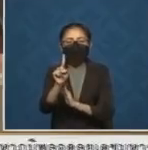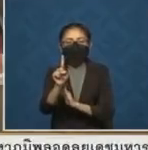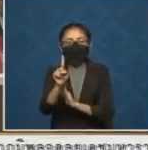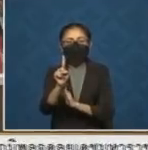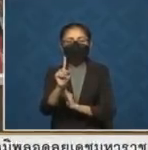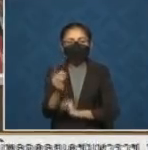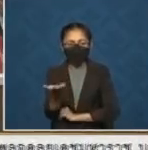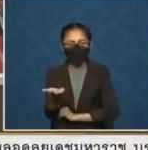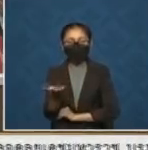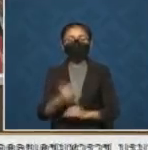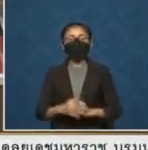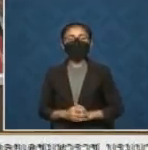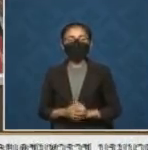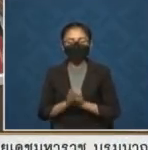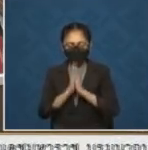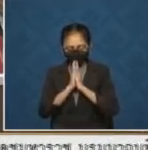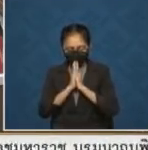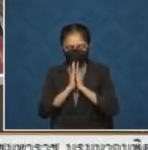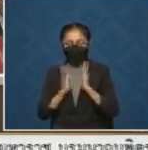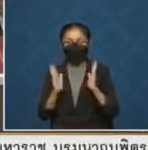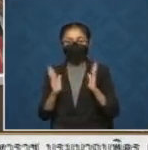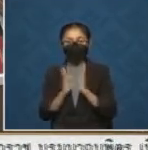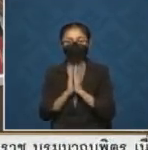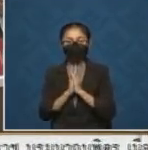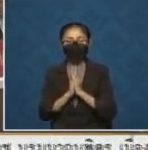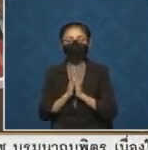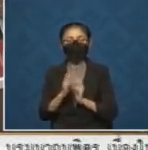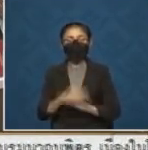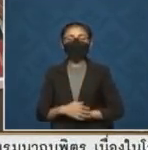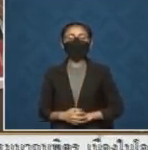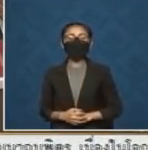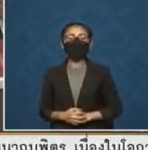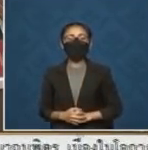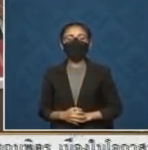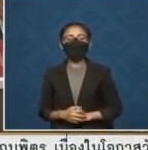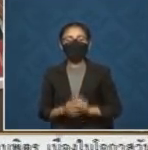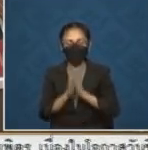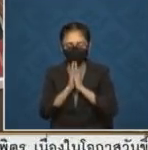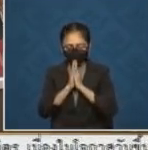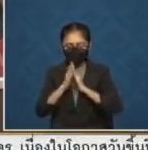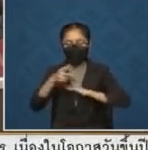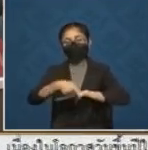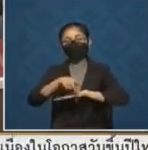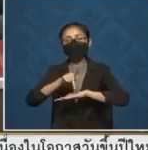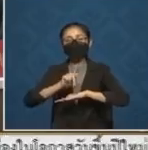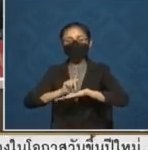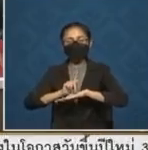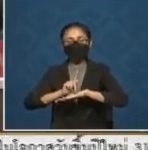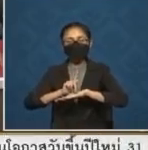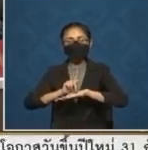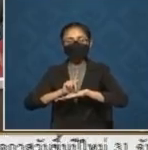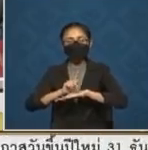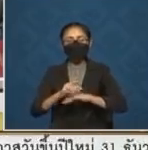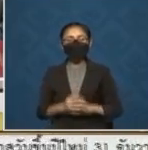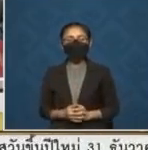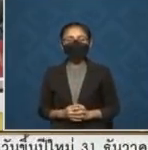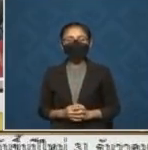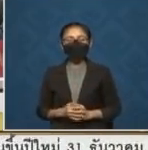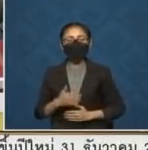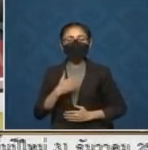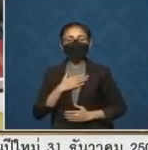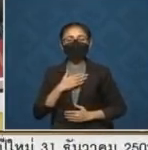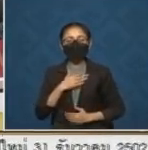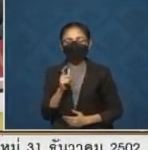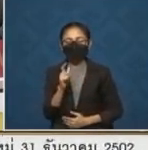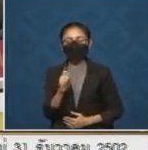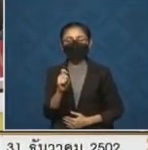างตาปรากฏว่าระหว่างรอสมาชิกคุณสุภชัยกดออดหลายครั้งนักข่าวท็อปนิวรายงาน